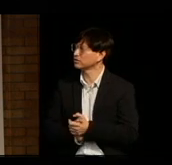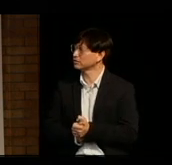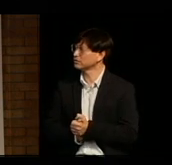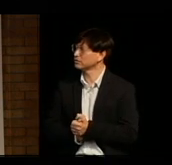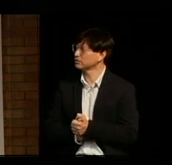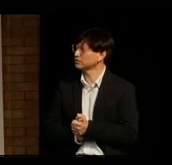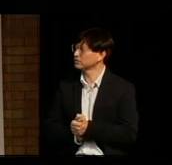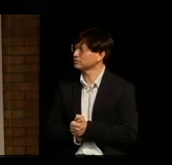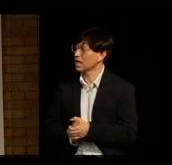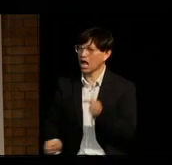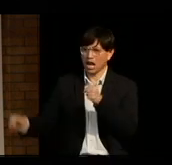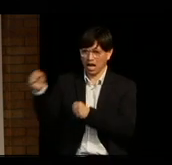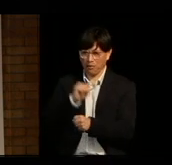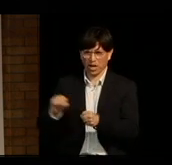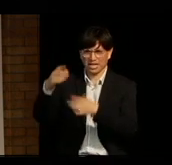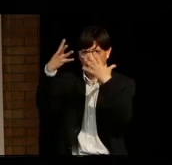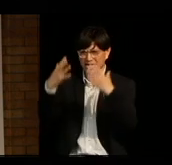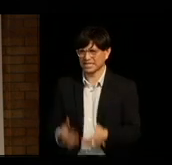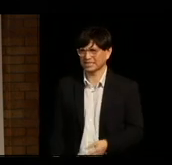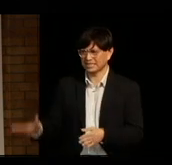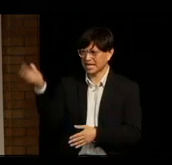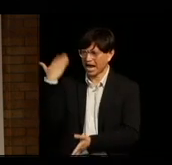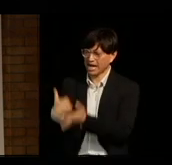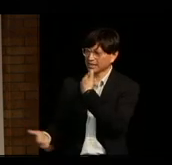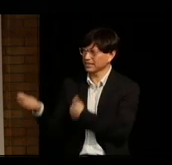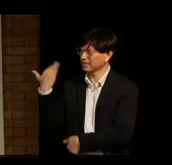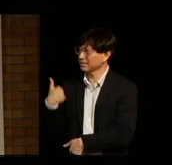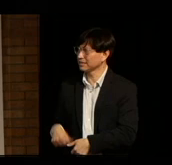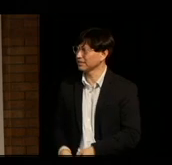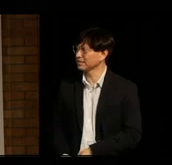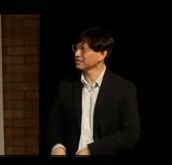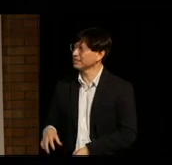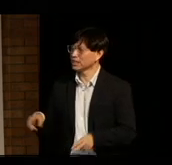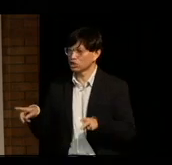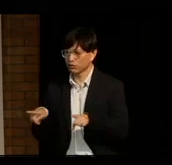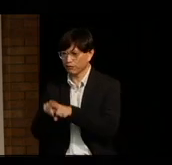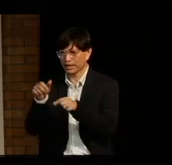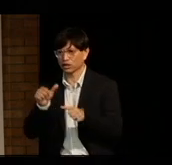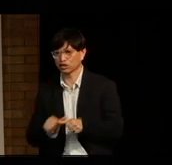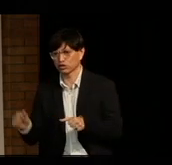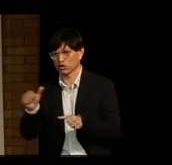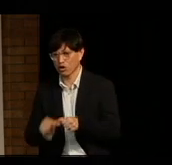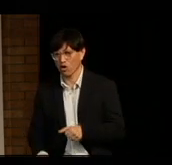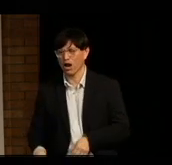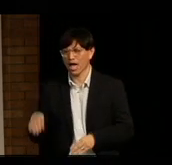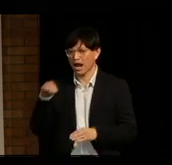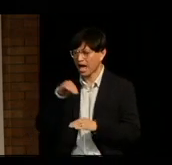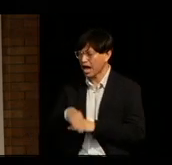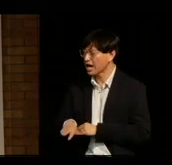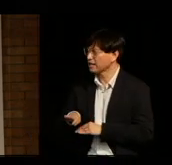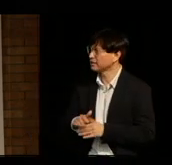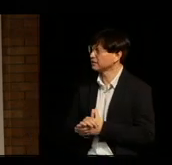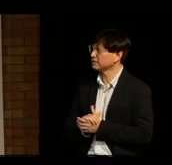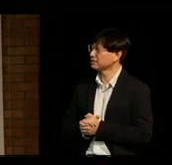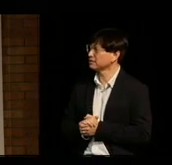passar T anni ho avuto quattro fratelli sorelle che hanno partecipato per imparare questa lingua